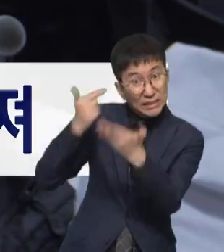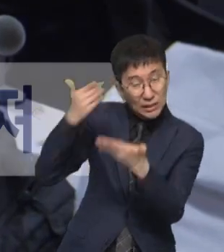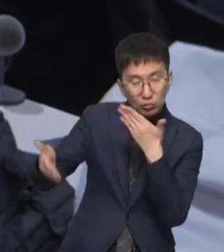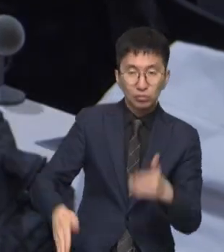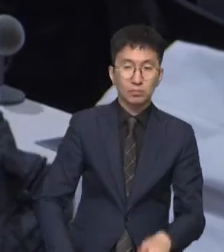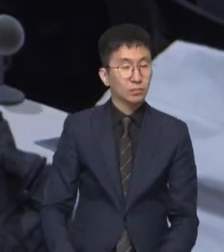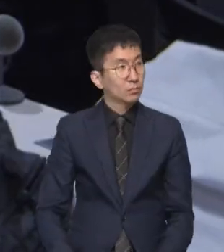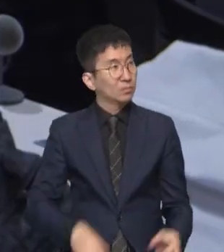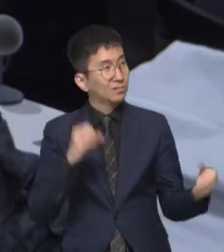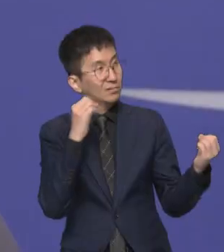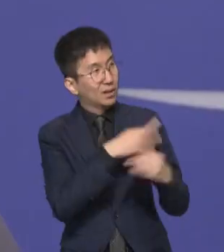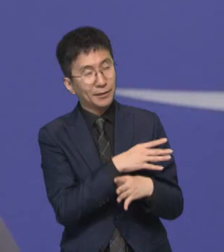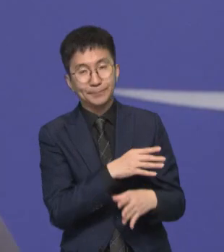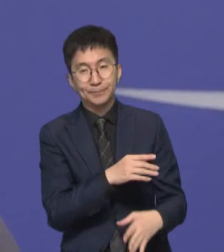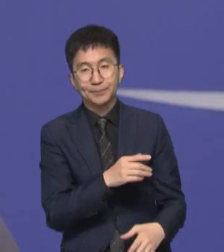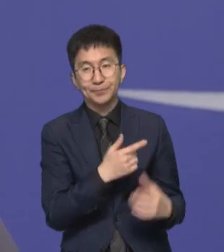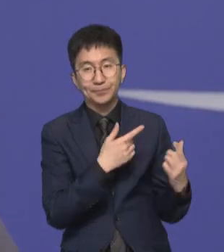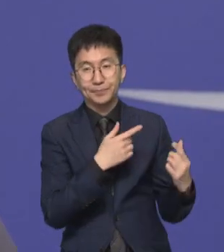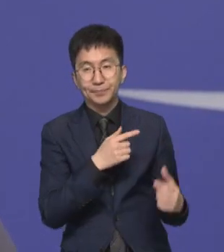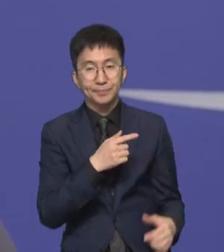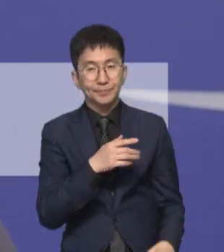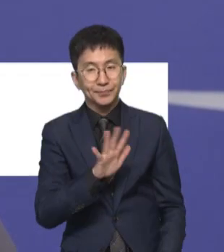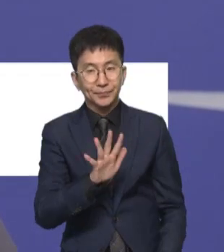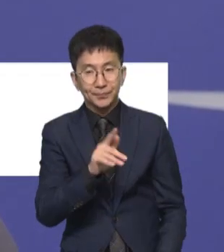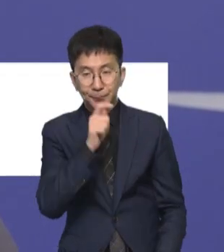대답은 똑같았습니다.